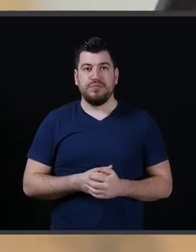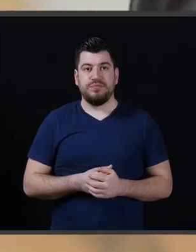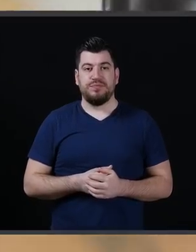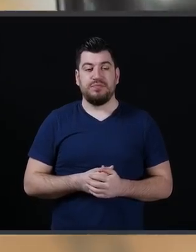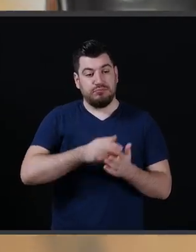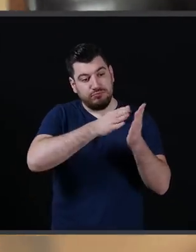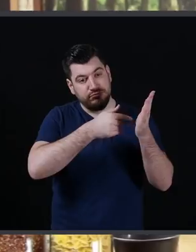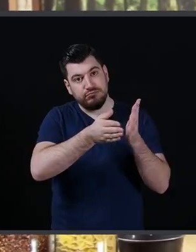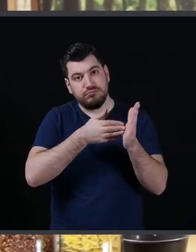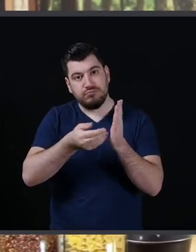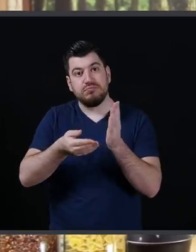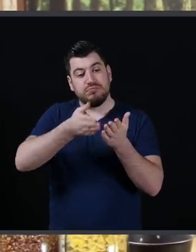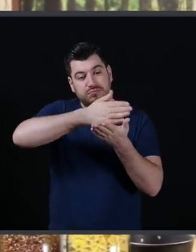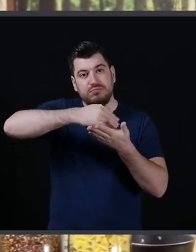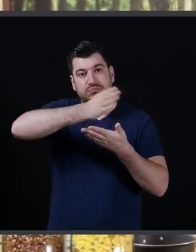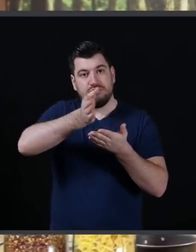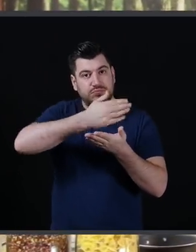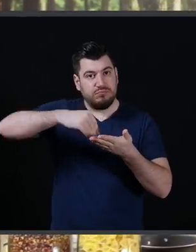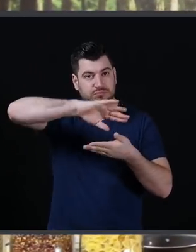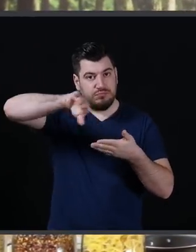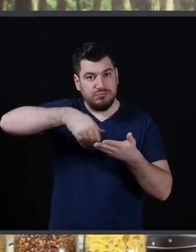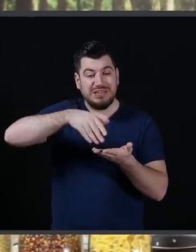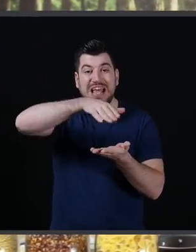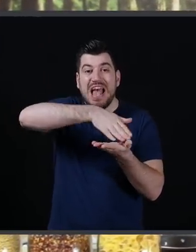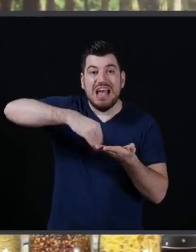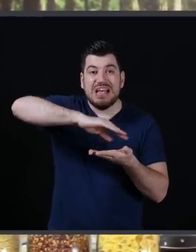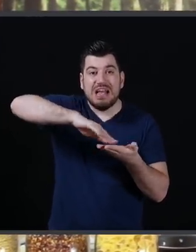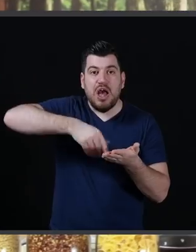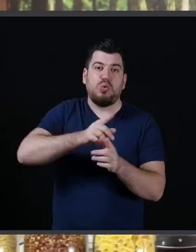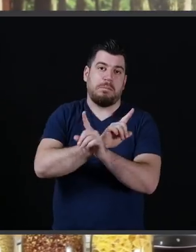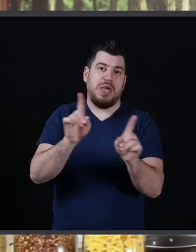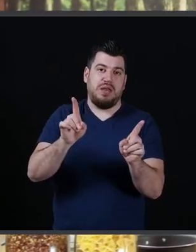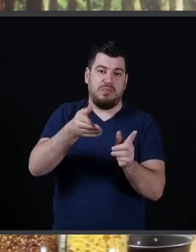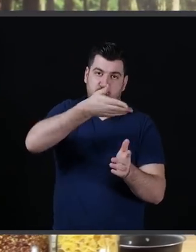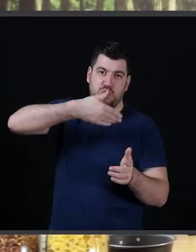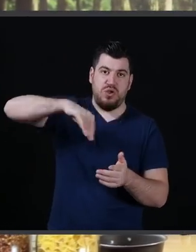στο Θεσσαλονίκη όμως Και μπορώ να το λέω και στους φίλους μου όπως θέλω Αυτή είμαι κορελιά μουνα